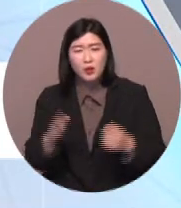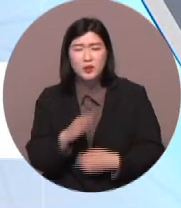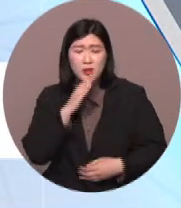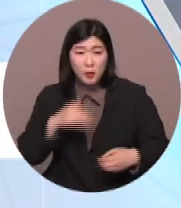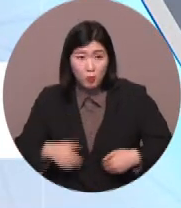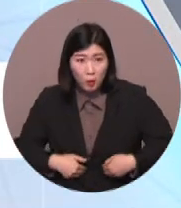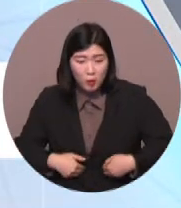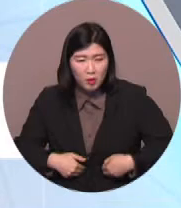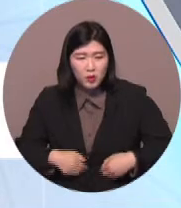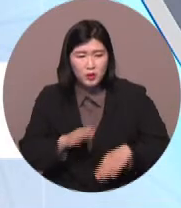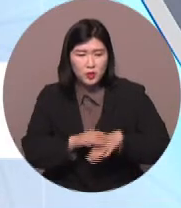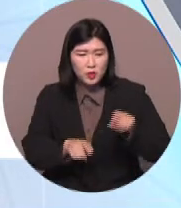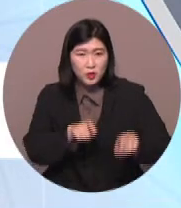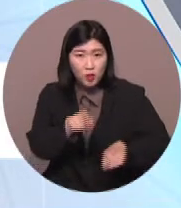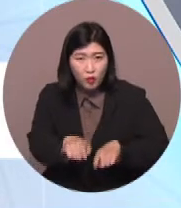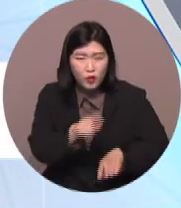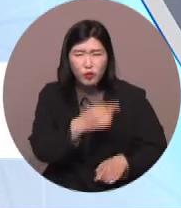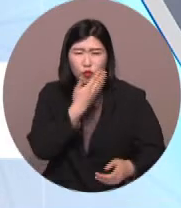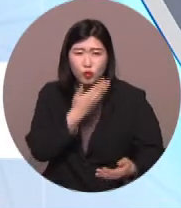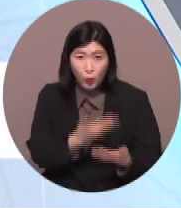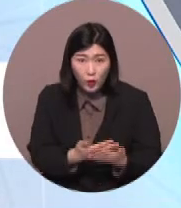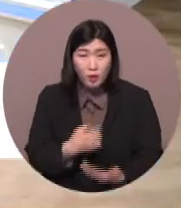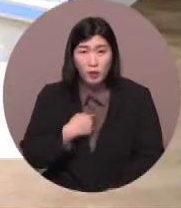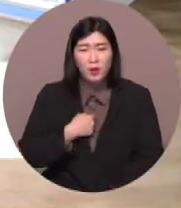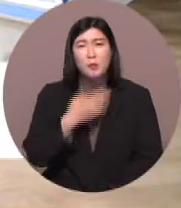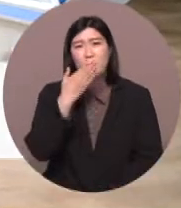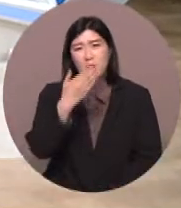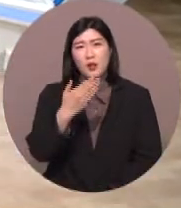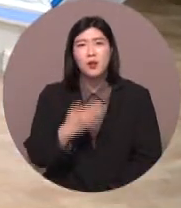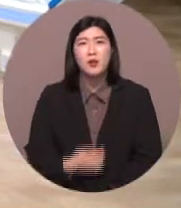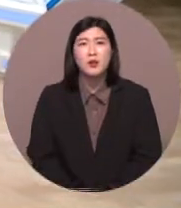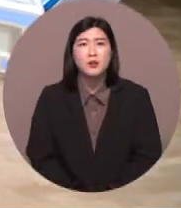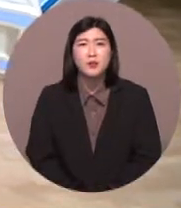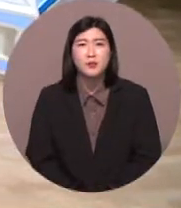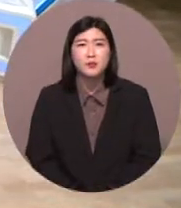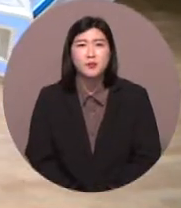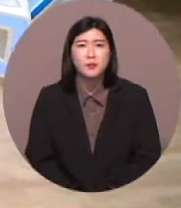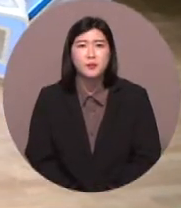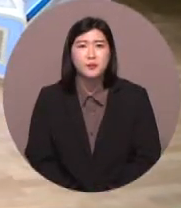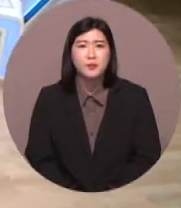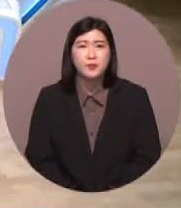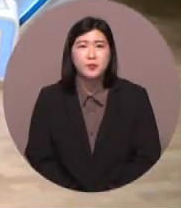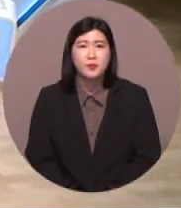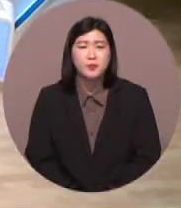필요한 일을 해낼 용기가 있느냐. 네. 저는 그럴 자신은 있습니다. MBC 뉴스 한신구입니다.